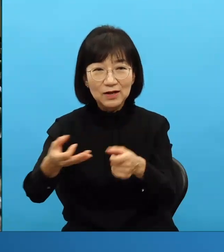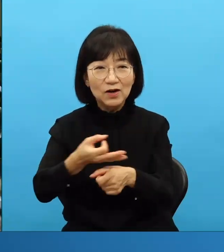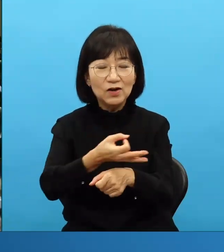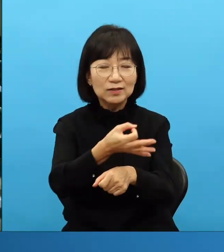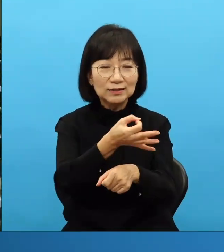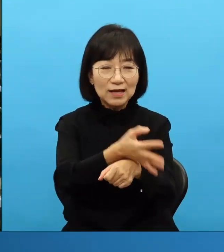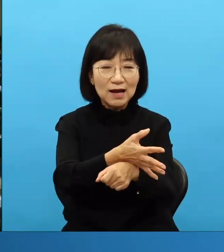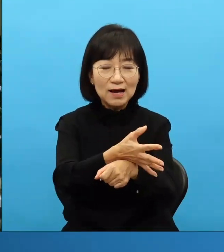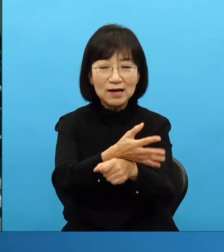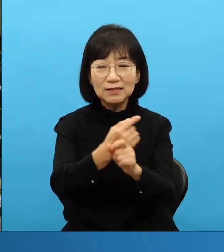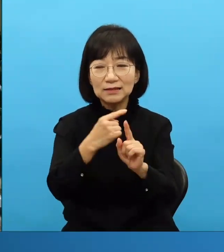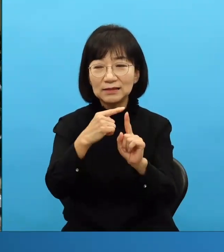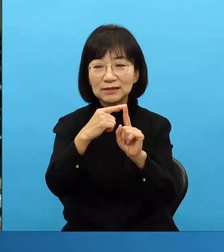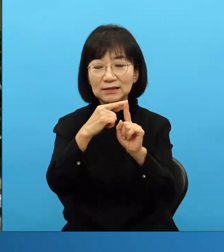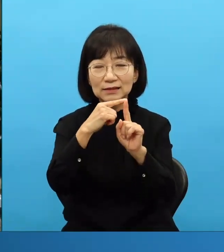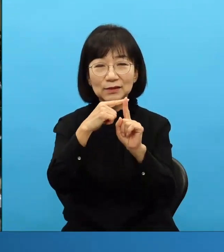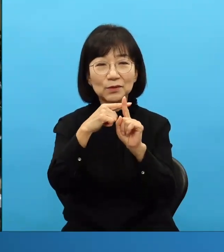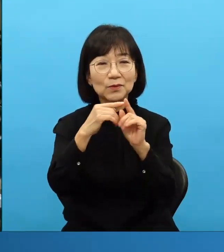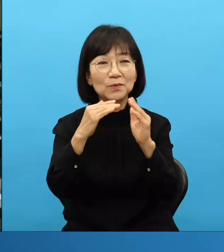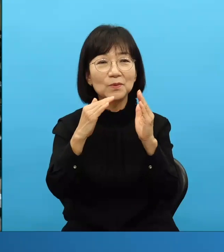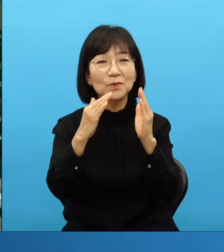이를 역사하신